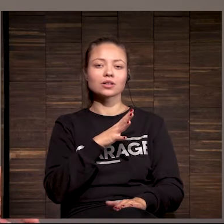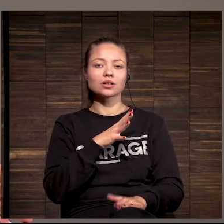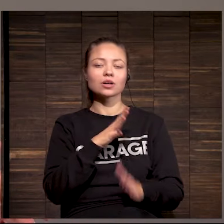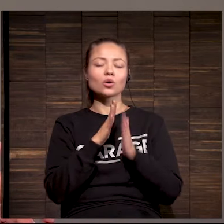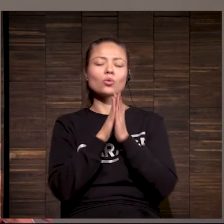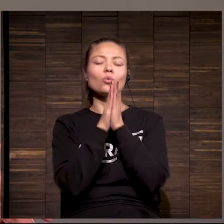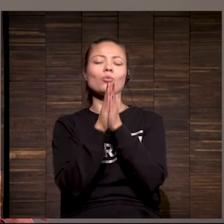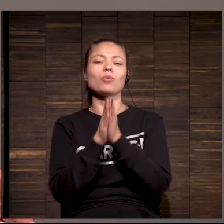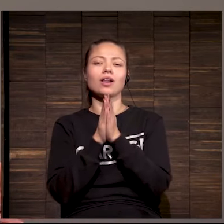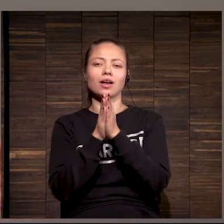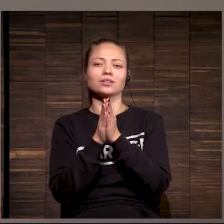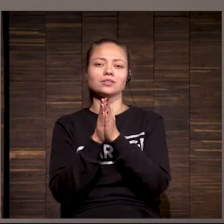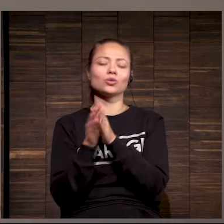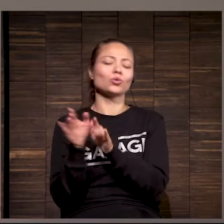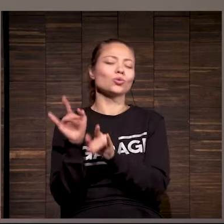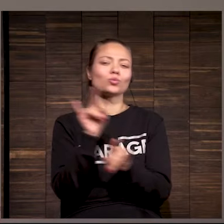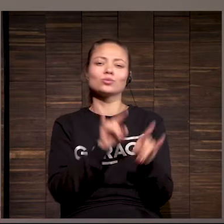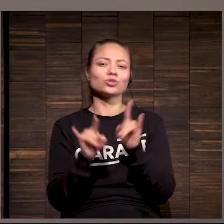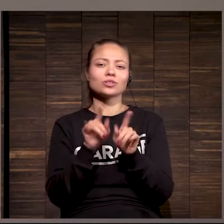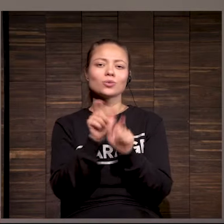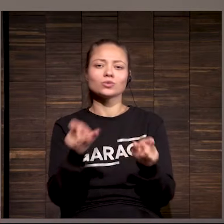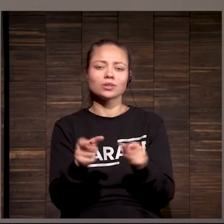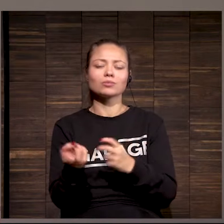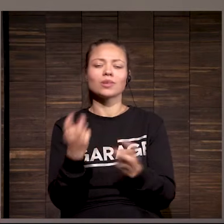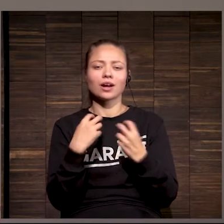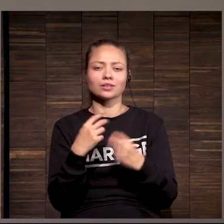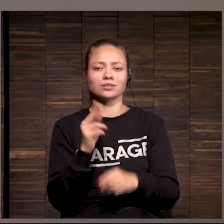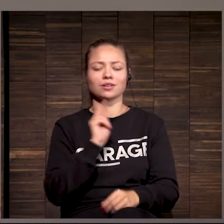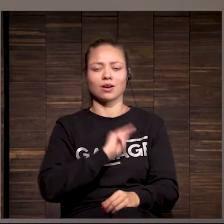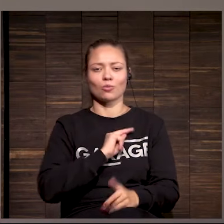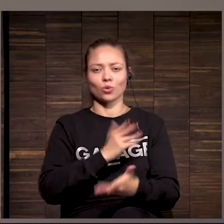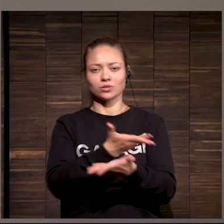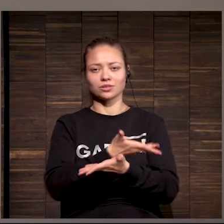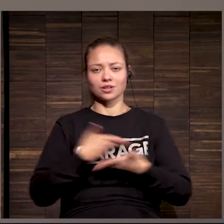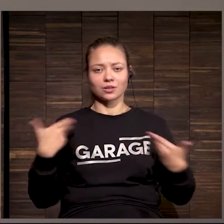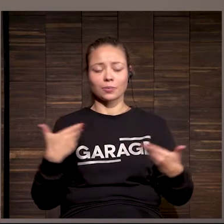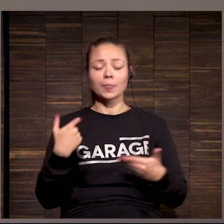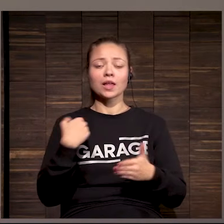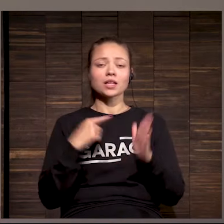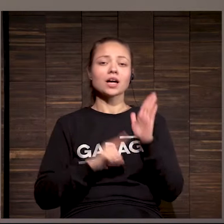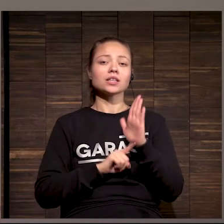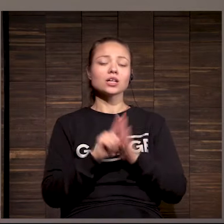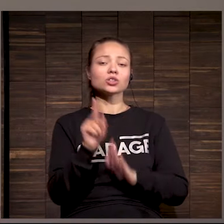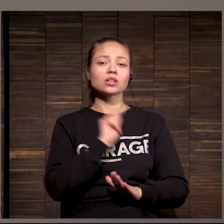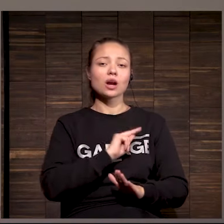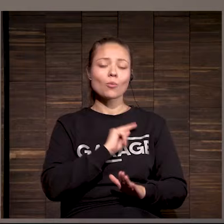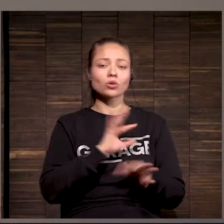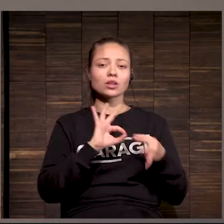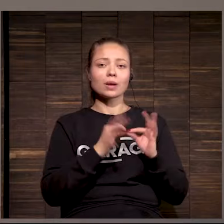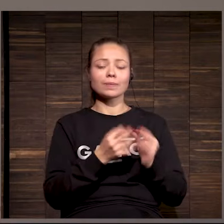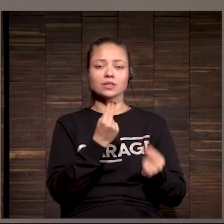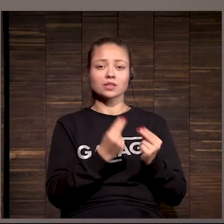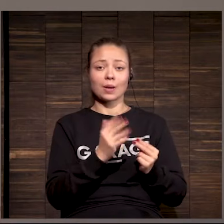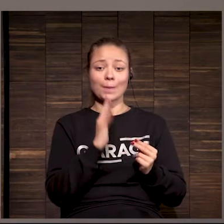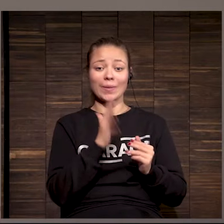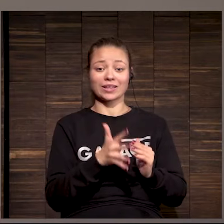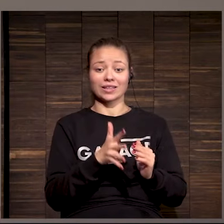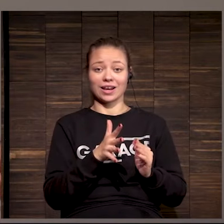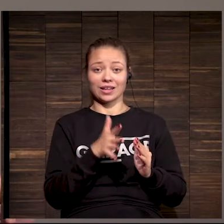убеждать людей приходить к нам работать я начал работать над олимпийскими играми за пять